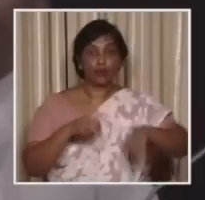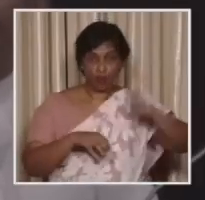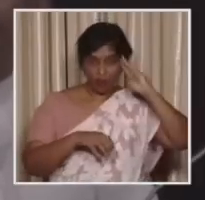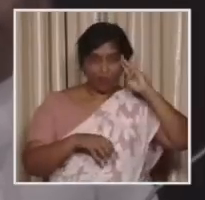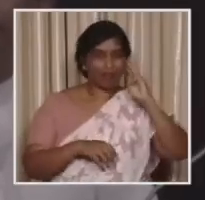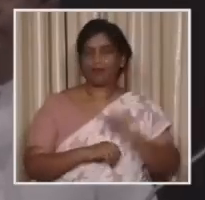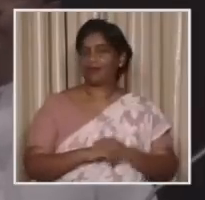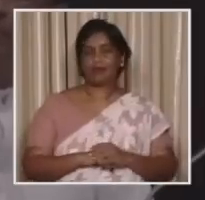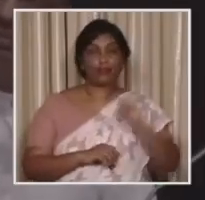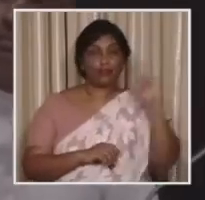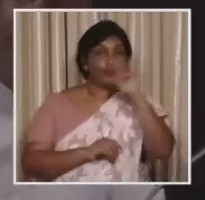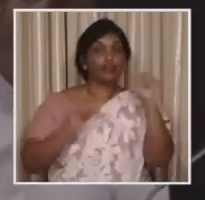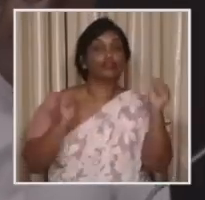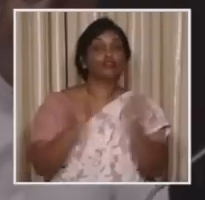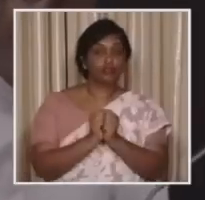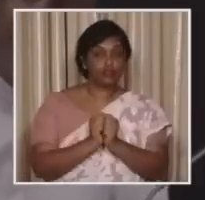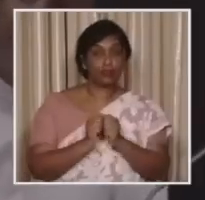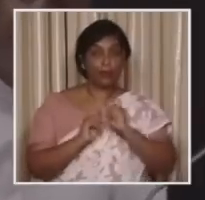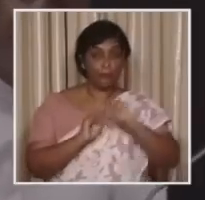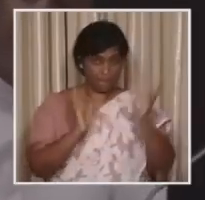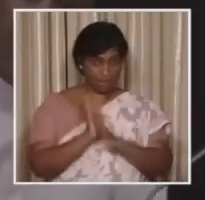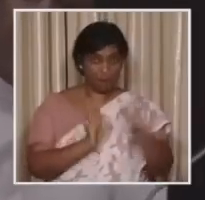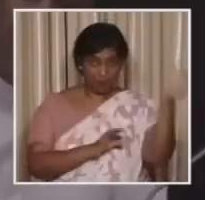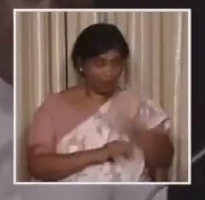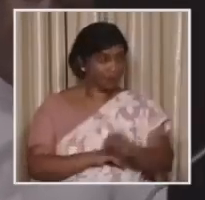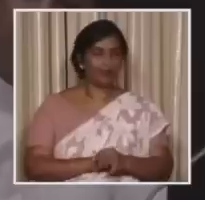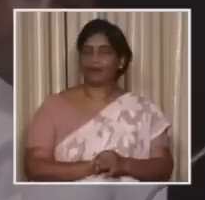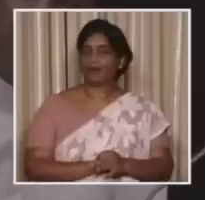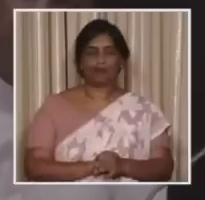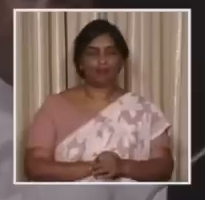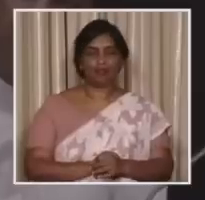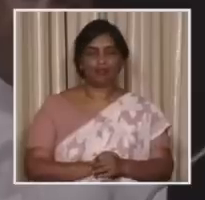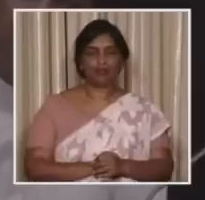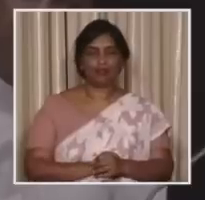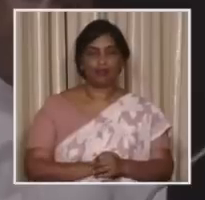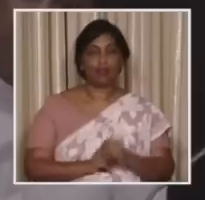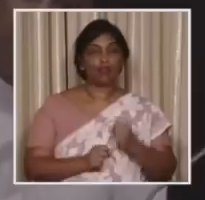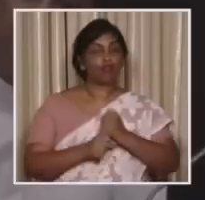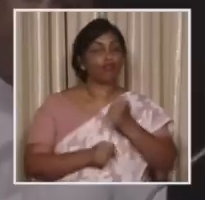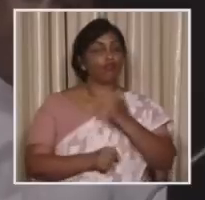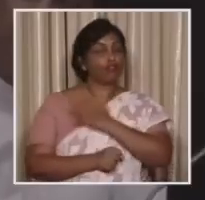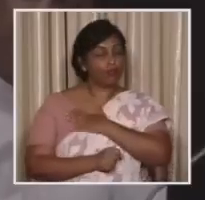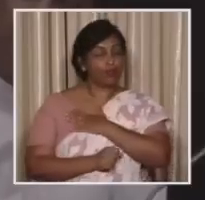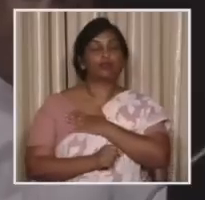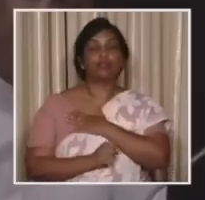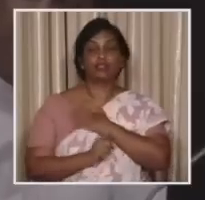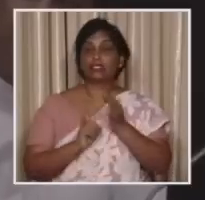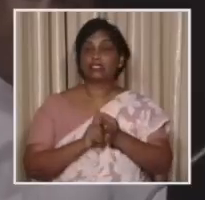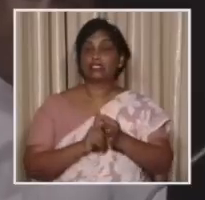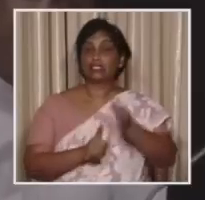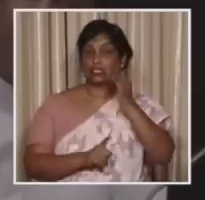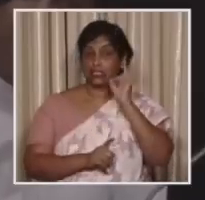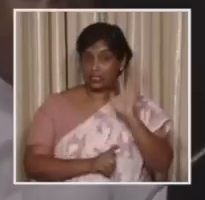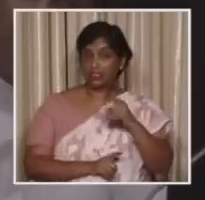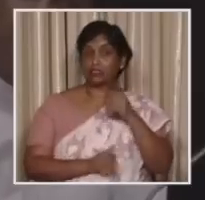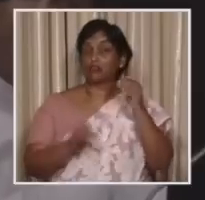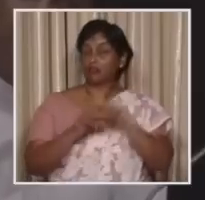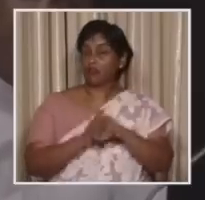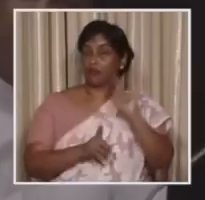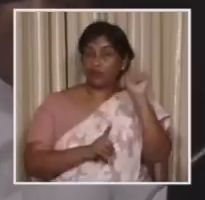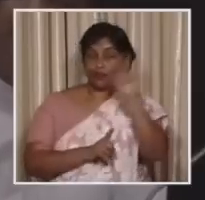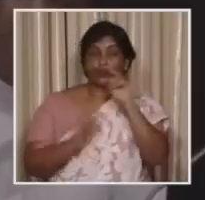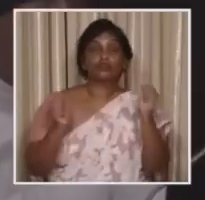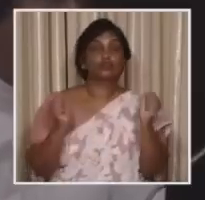නෑ. ප්‍රථම රාජකාරිය තමන්ගේ අගමැතිවරයා දිරුඳුන එකද? නෑ. ගෝඨාභය රාජපක්ෂ ජනාධිපතිවරයා වෙලා කරපු